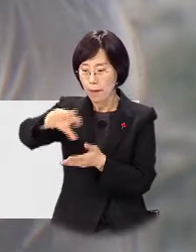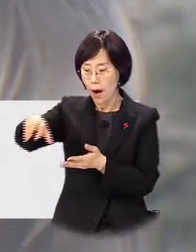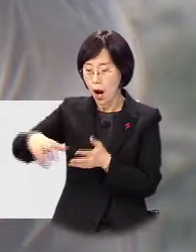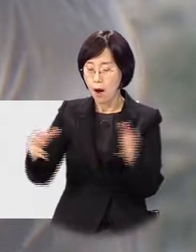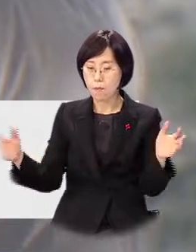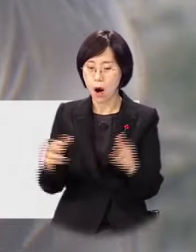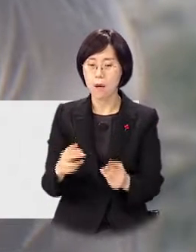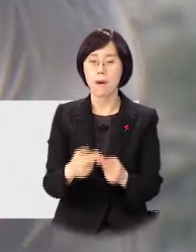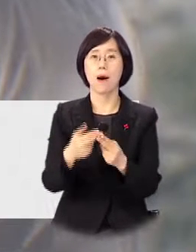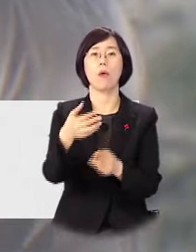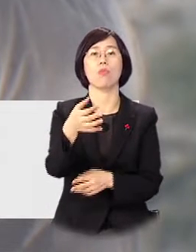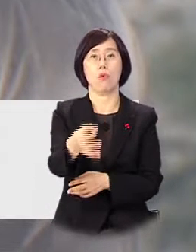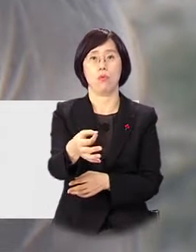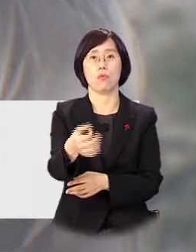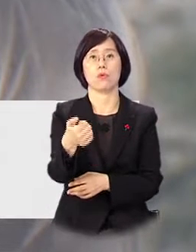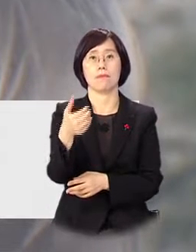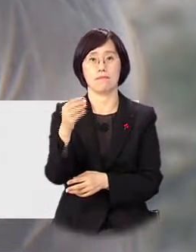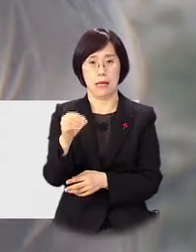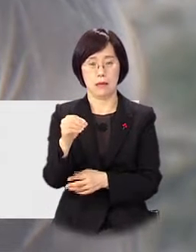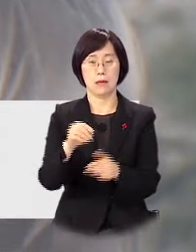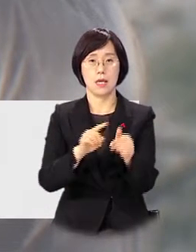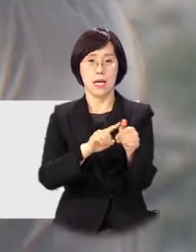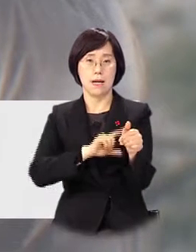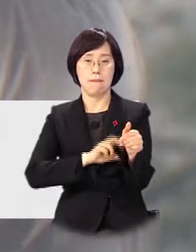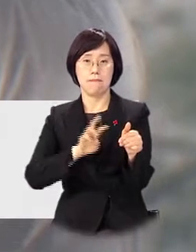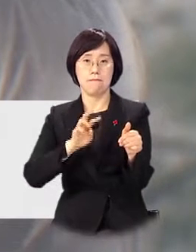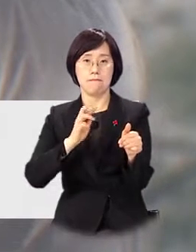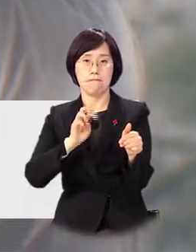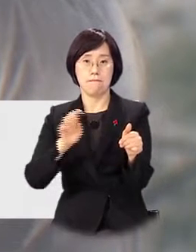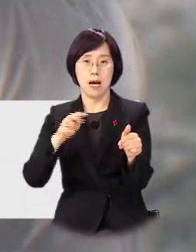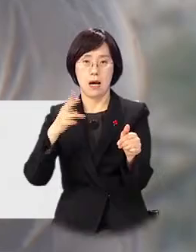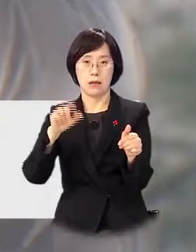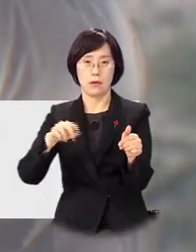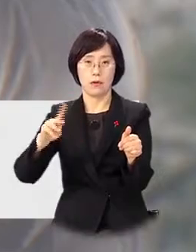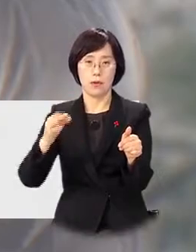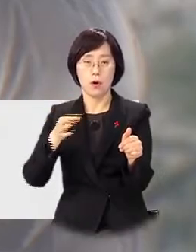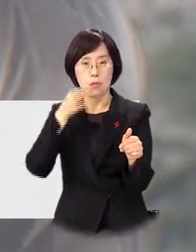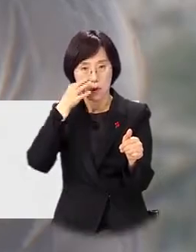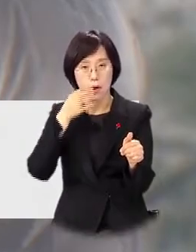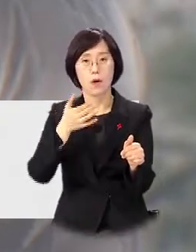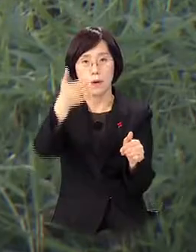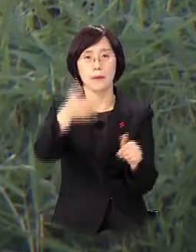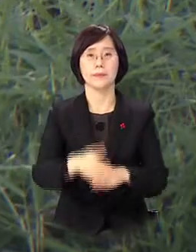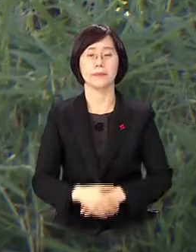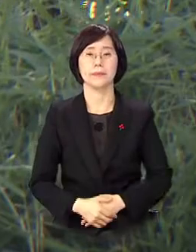모은 돈이었습니다. 주인공 마덕경 씨를 김낙성 기자가 만났습니다.